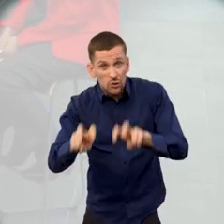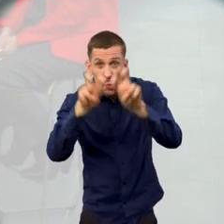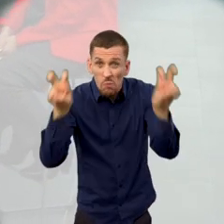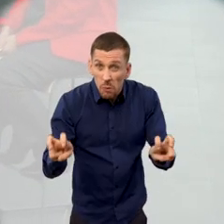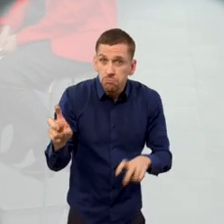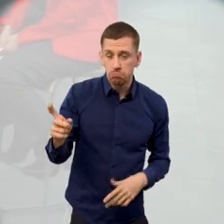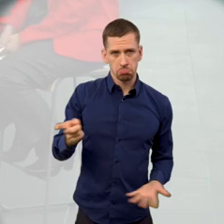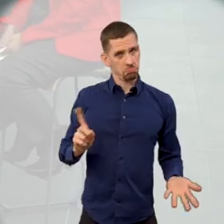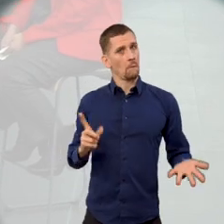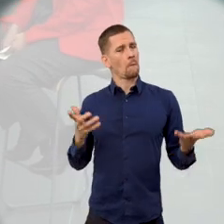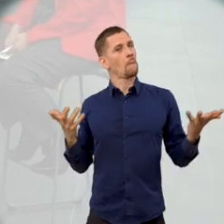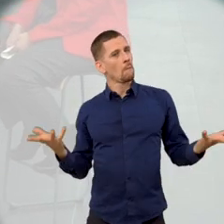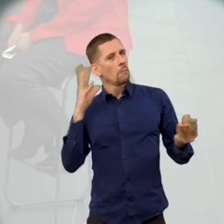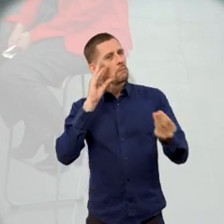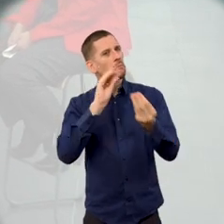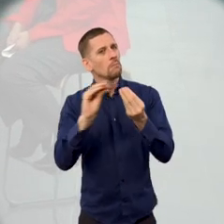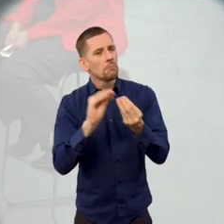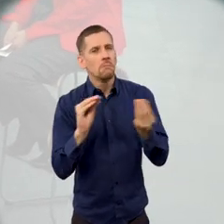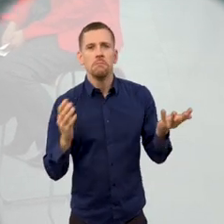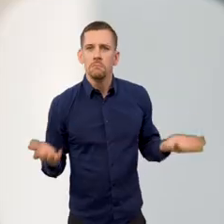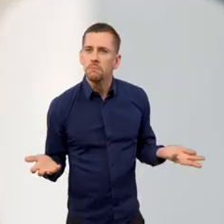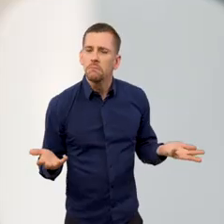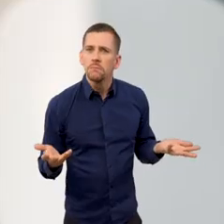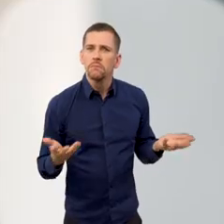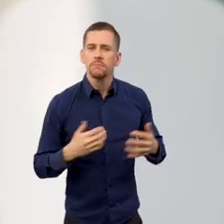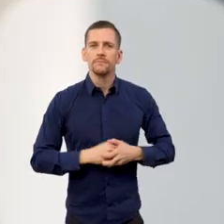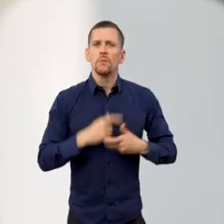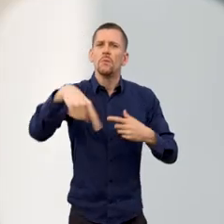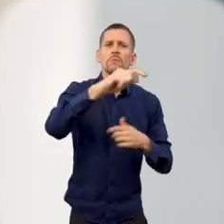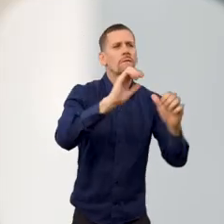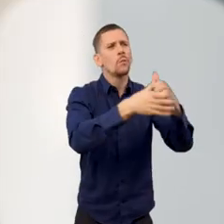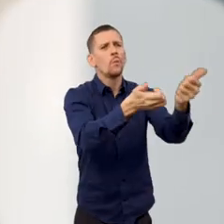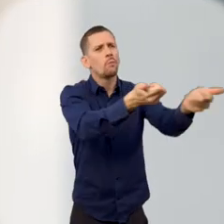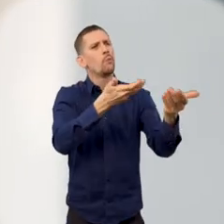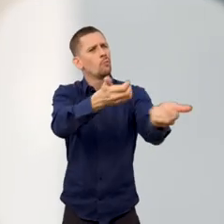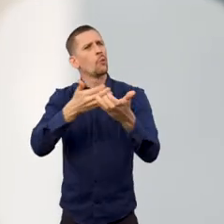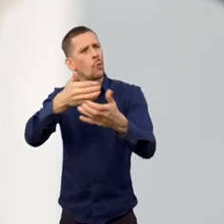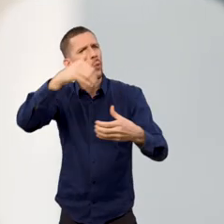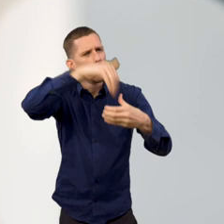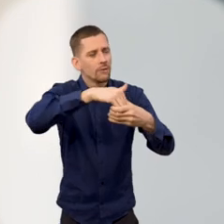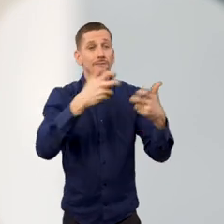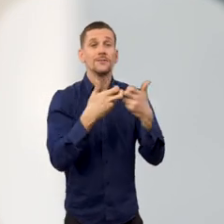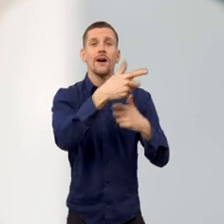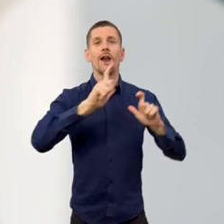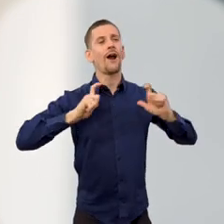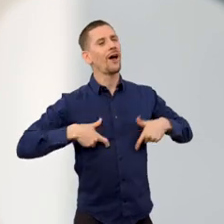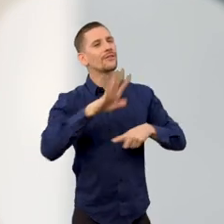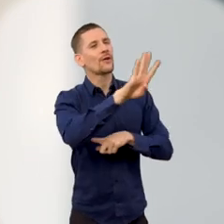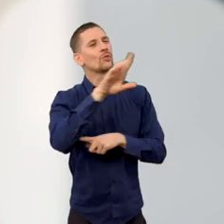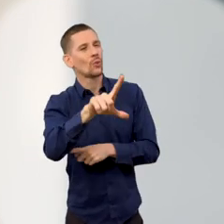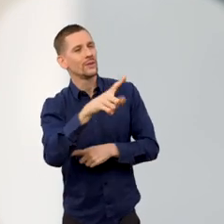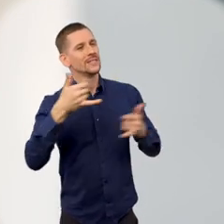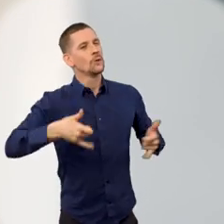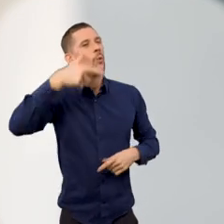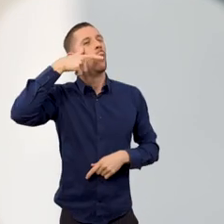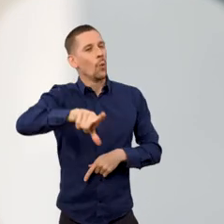parler, puisqu'effectivement, pour travailler dans les métiers du numérique, il n'est pas nécessaire d'avoir un diplôme, en tout cas pas pour rentrer dans les formations que vous